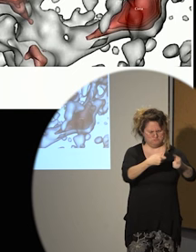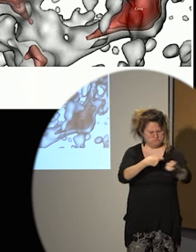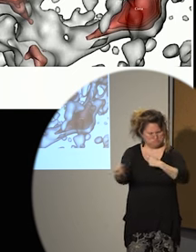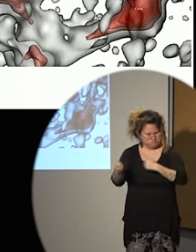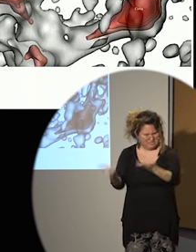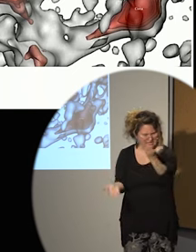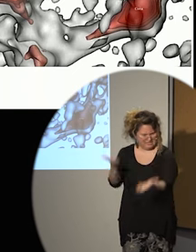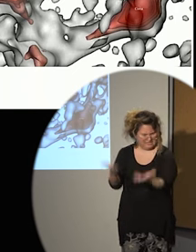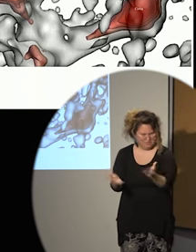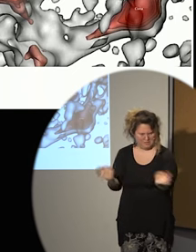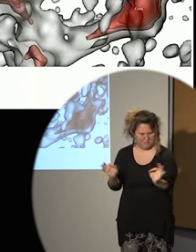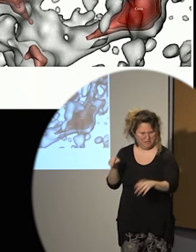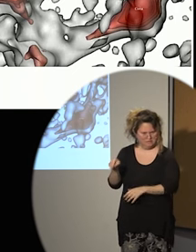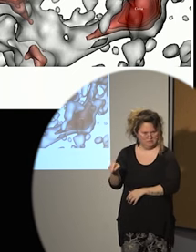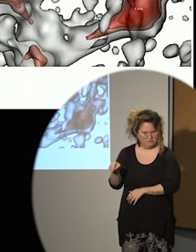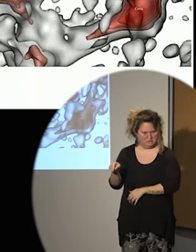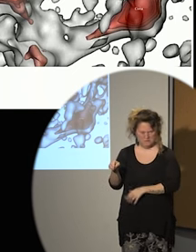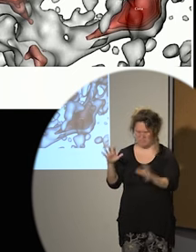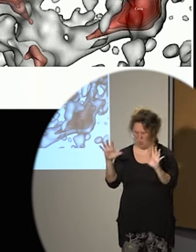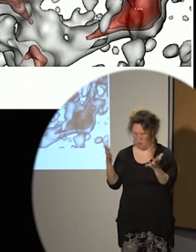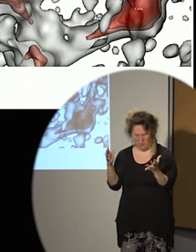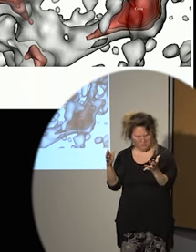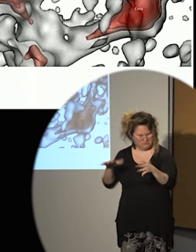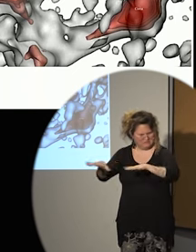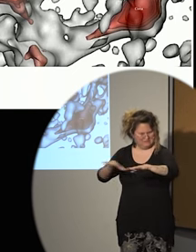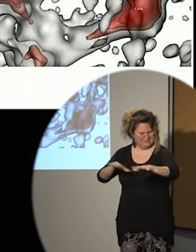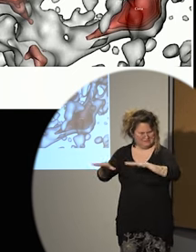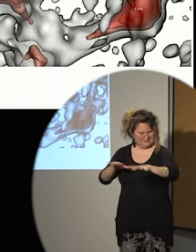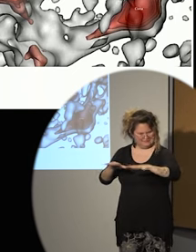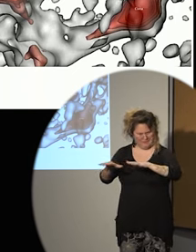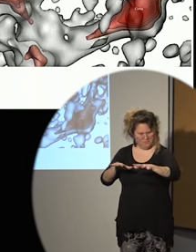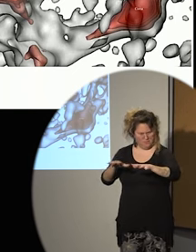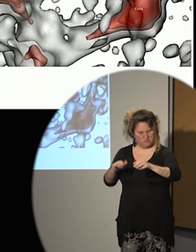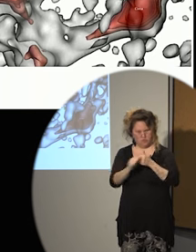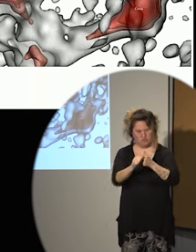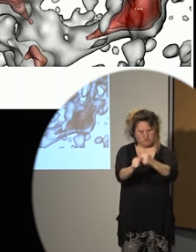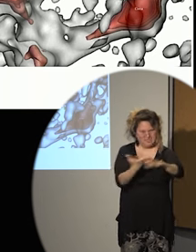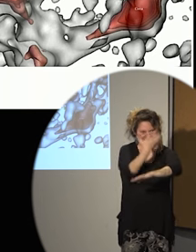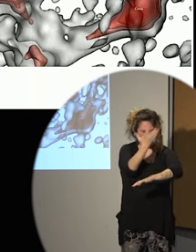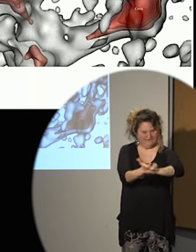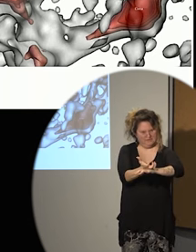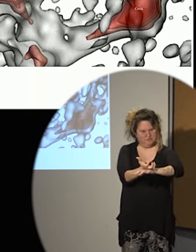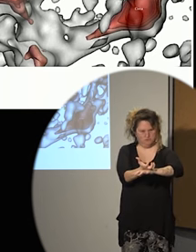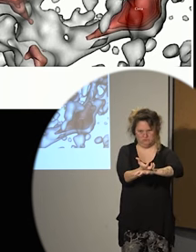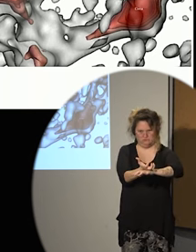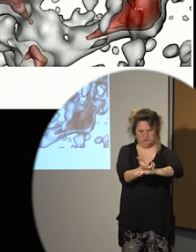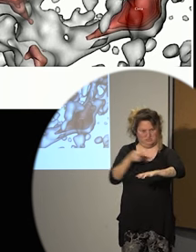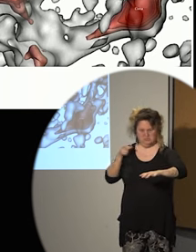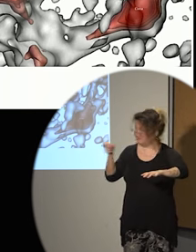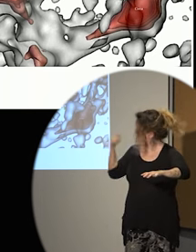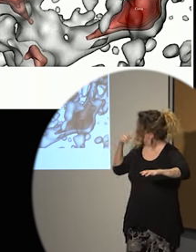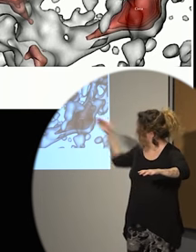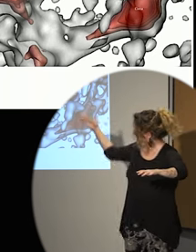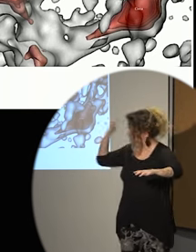moyen de le former. Vous ne l'avez pas formé par gravitation. Mais la galaxie, elle est formée par gravitation. Vous connaissez la force qui a fait ça. Pour cela, pas du